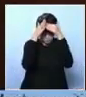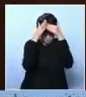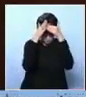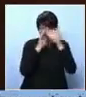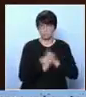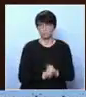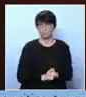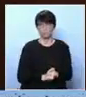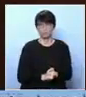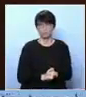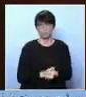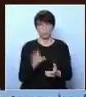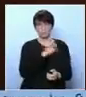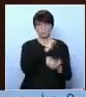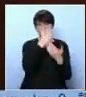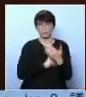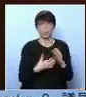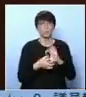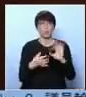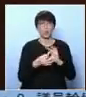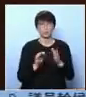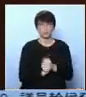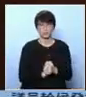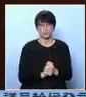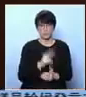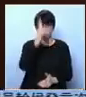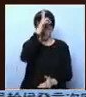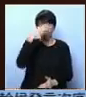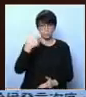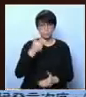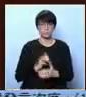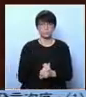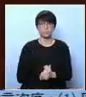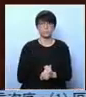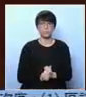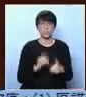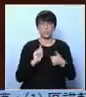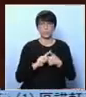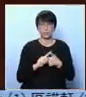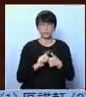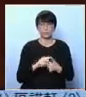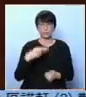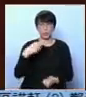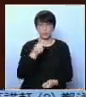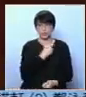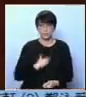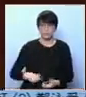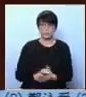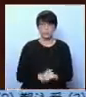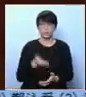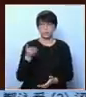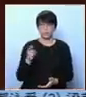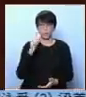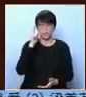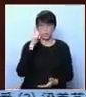個不是規程問題來的，行政長官。 首先主席何議員，我和李家超